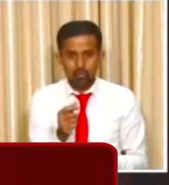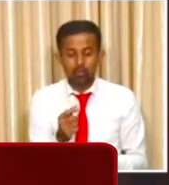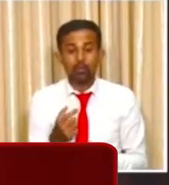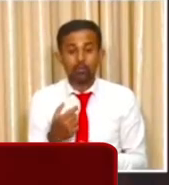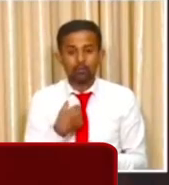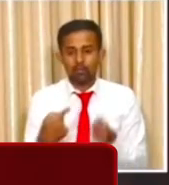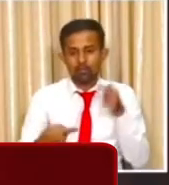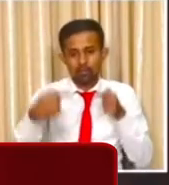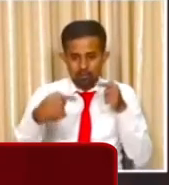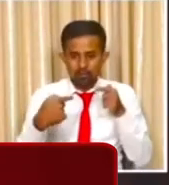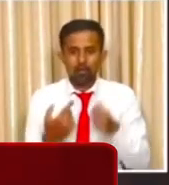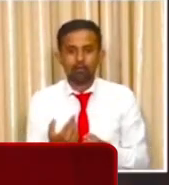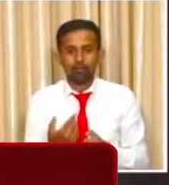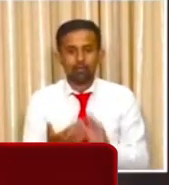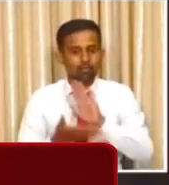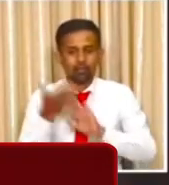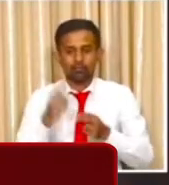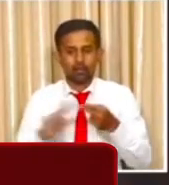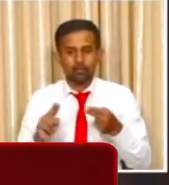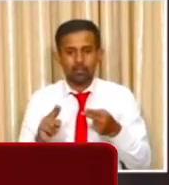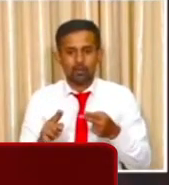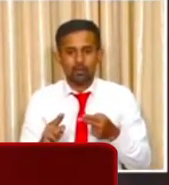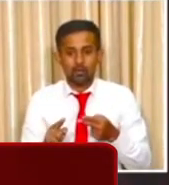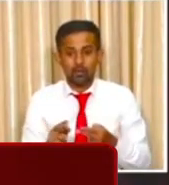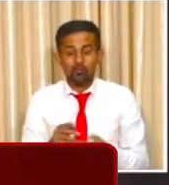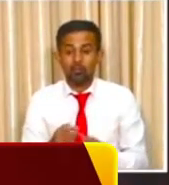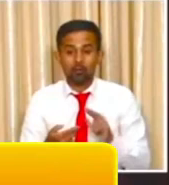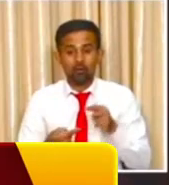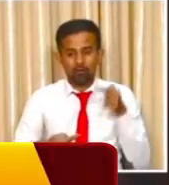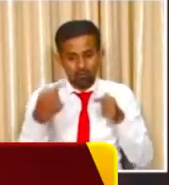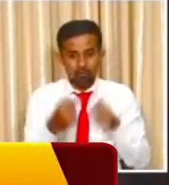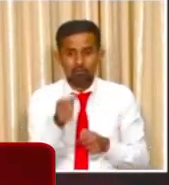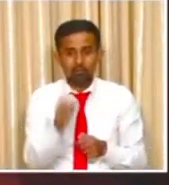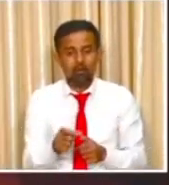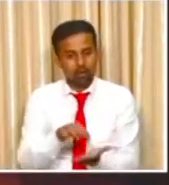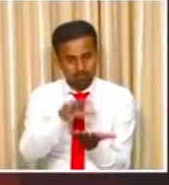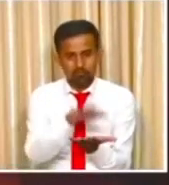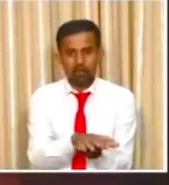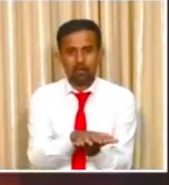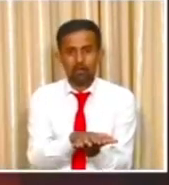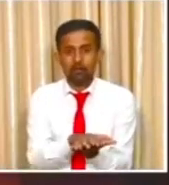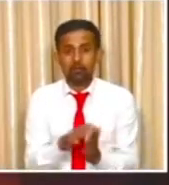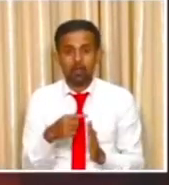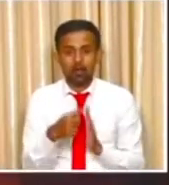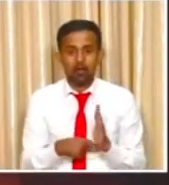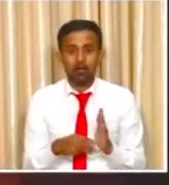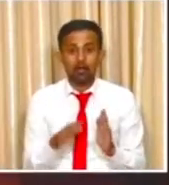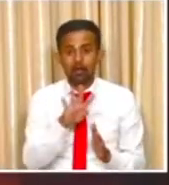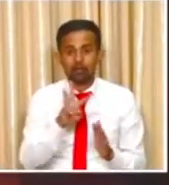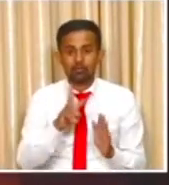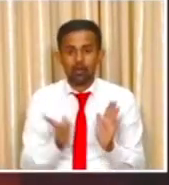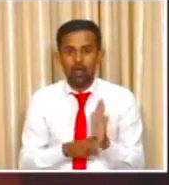එක්කම තර්ක කරනවා කිලින්ම අමනාප වෙන්න එපා මම ඕනනම් ඔට්ටුවකුත් අල්ලන්න ඔබතුමාත් එක්ක අනිවාර්යෙන්ම මේ රටේ 43